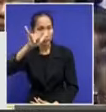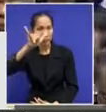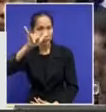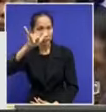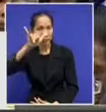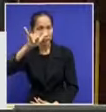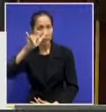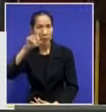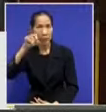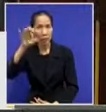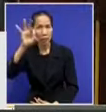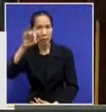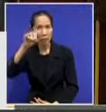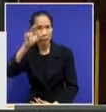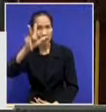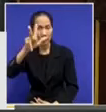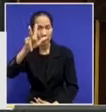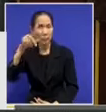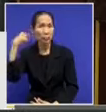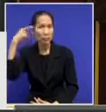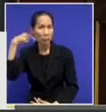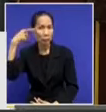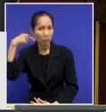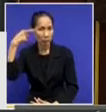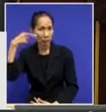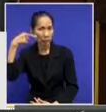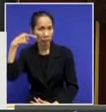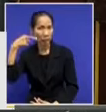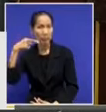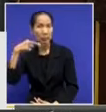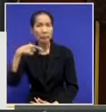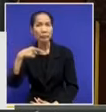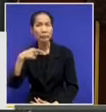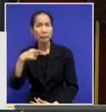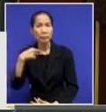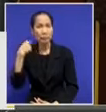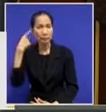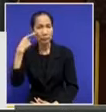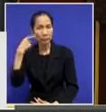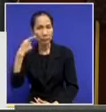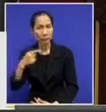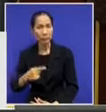ครับ 193นางสาวตรีนุชเทียนทอง